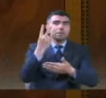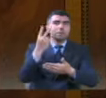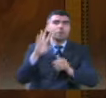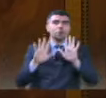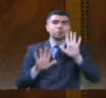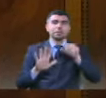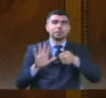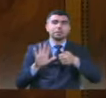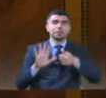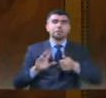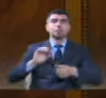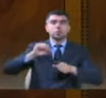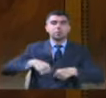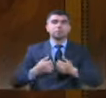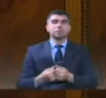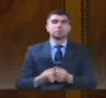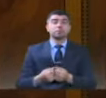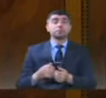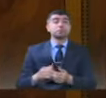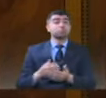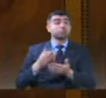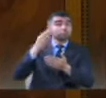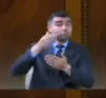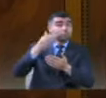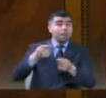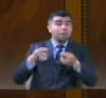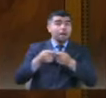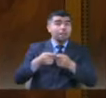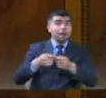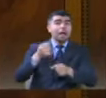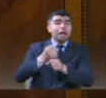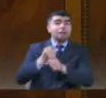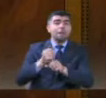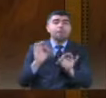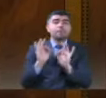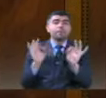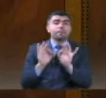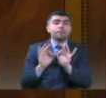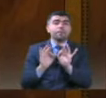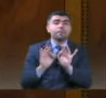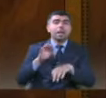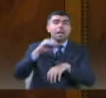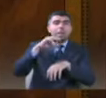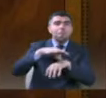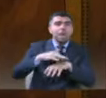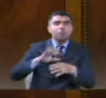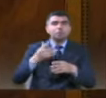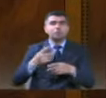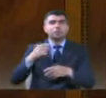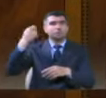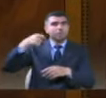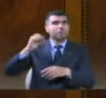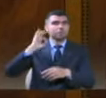26 أبريل 2011، ثانياً إقرار تعويض عن فقدان الشغل لفائدة أجراء القطاع الخاص،